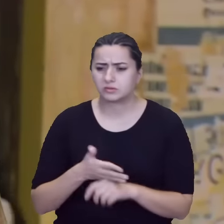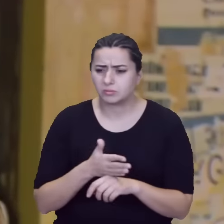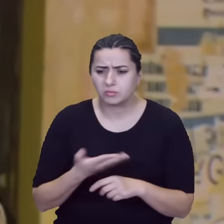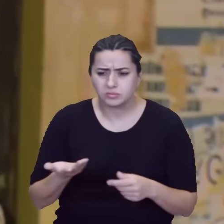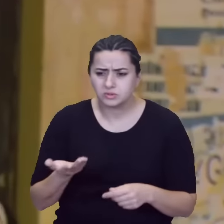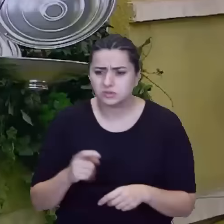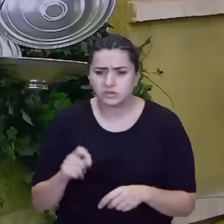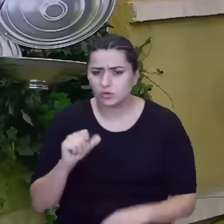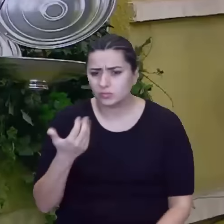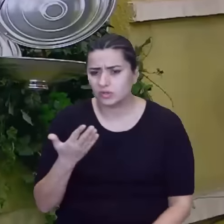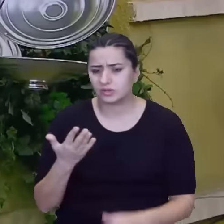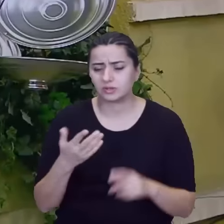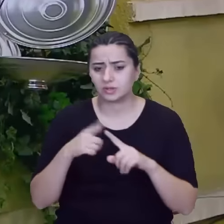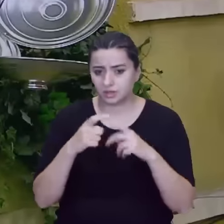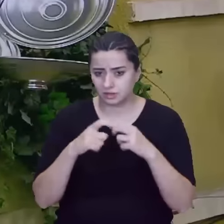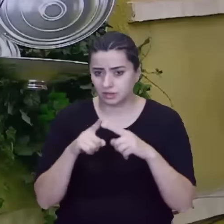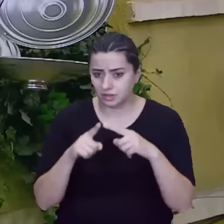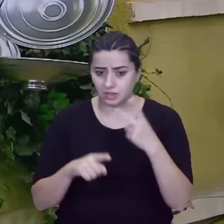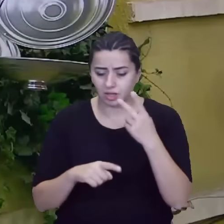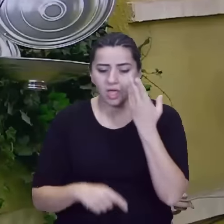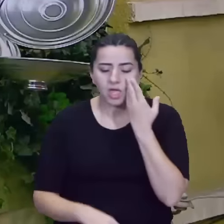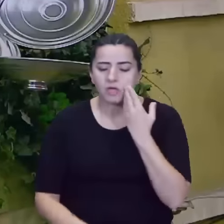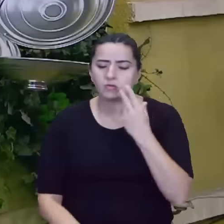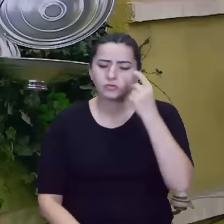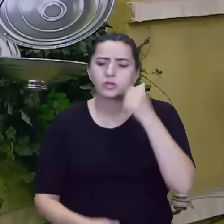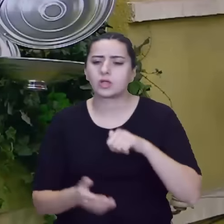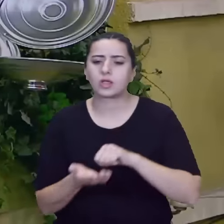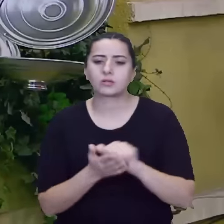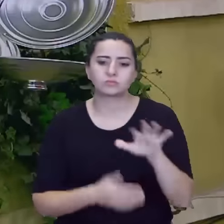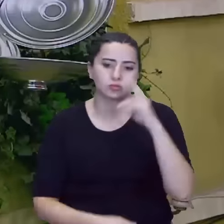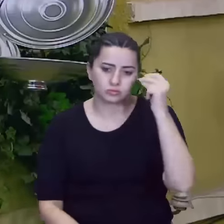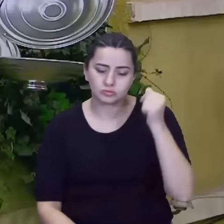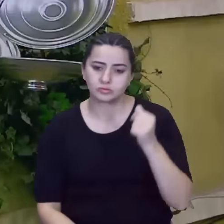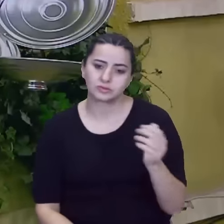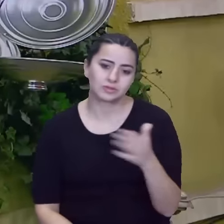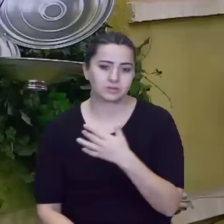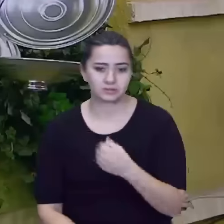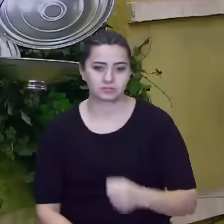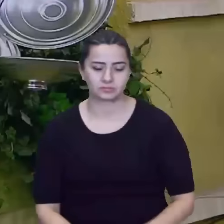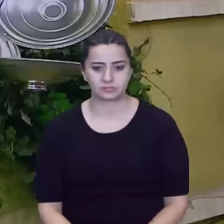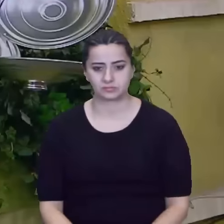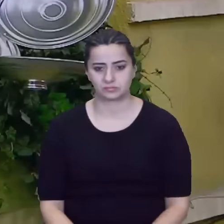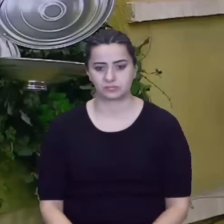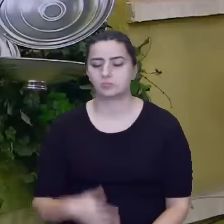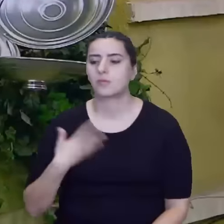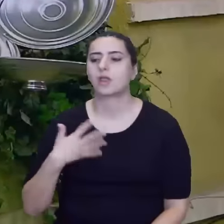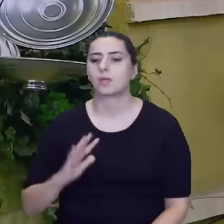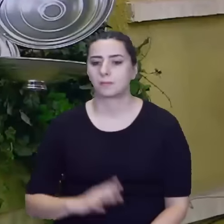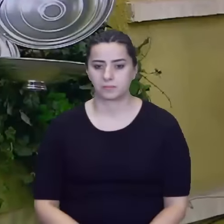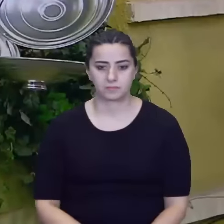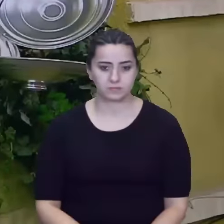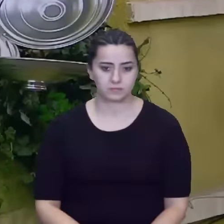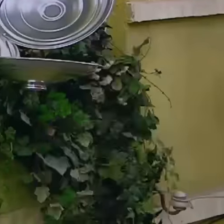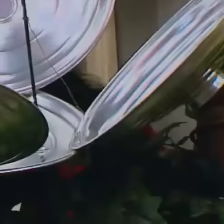kızsın, niye kızsın? Şu TRT 2'yi bir izlesin, gözüne hiçbir şey gözükmez. Hadi merak etme sen.